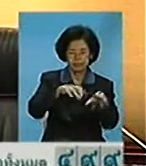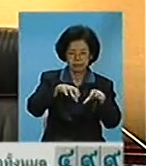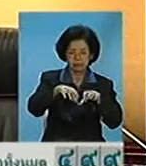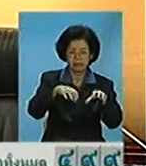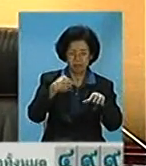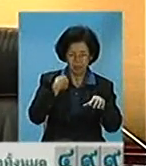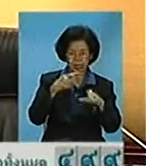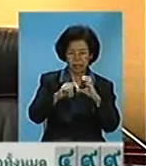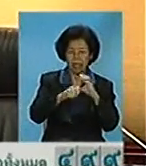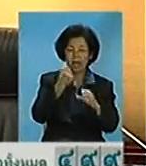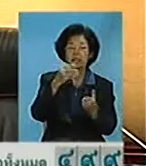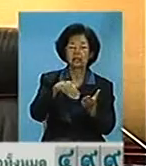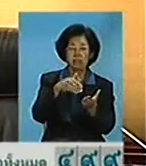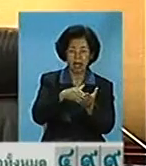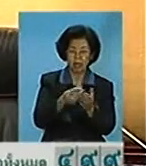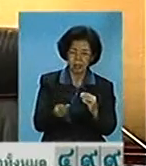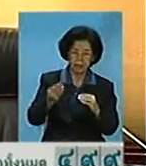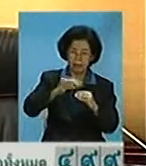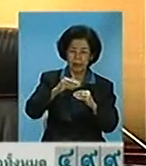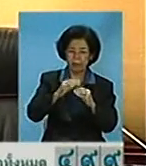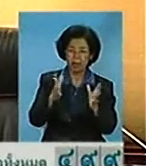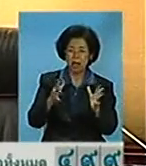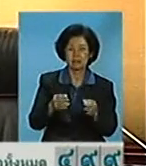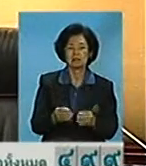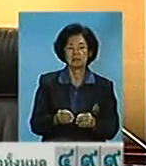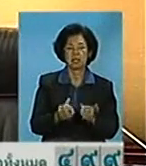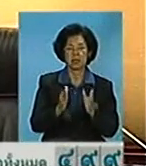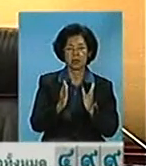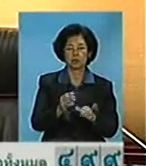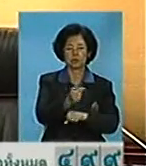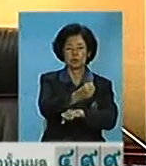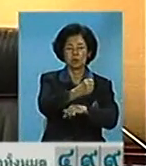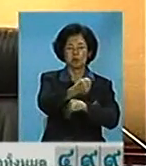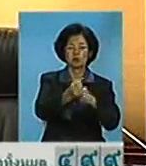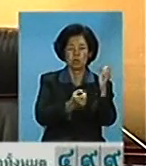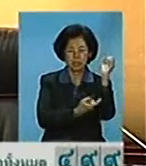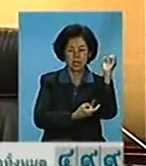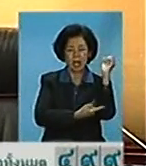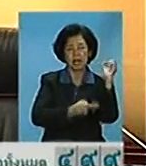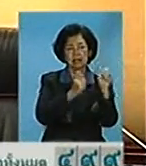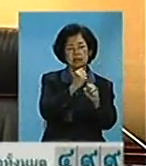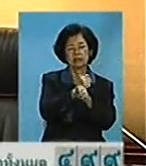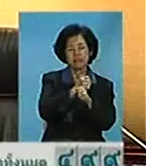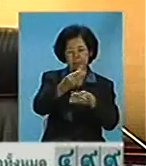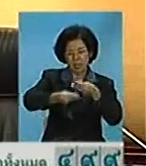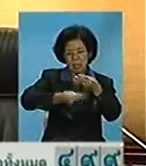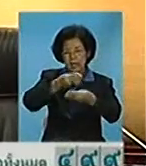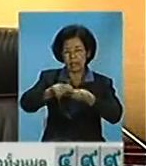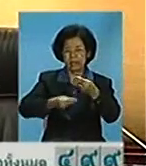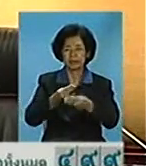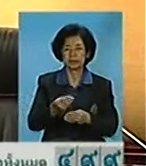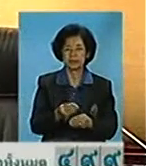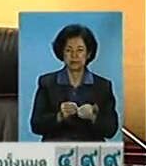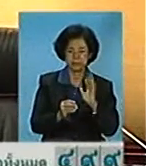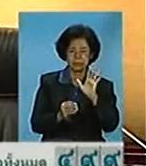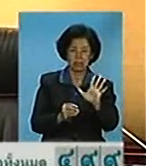ตลาดกลางยางพาราให้มากขึ้นเพื่อจะให้ความสะดวกแก่ชาวสวนยางนะครับที่จะไปดำเนินการไปค้าขายกันต่อไปอันที่5